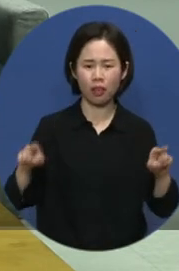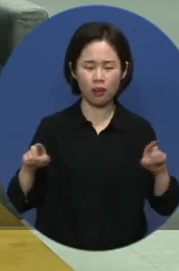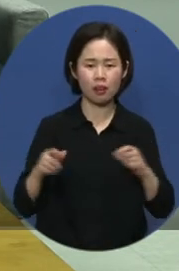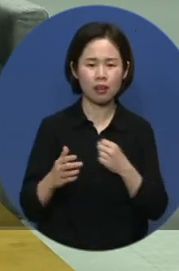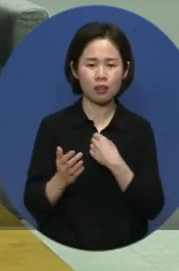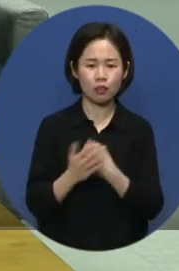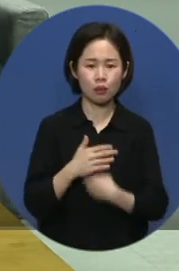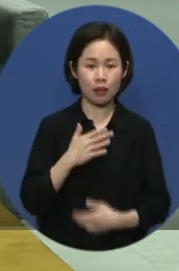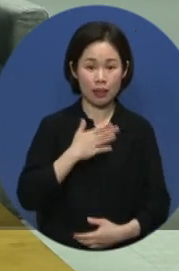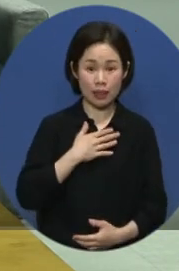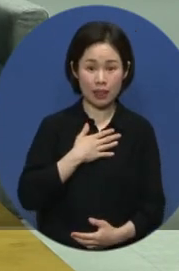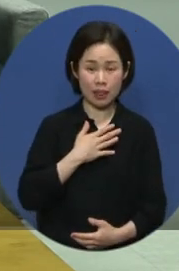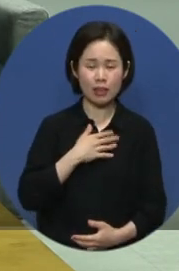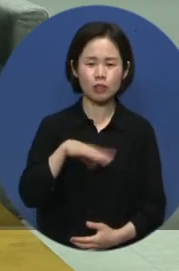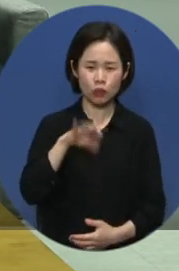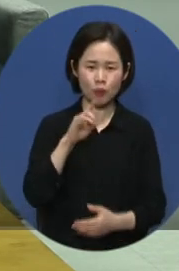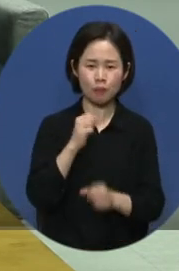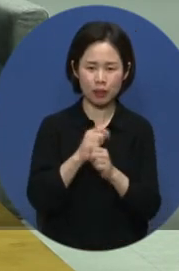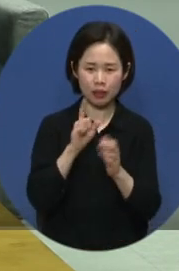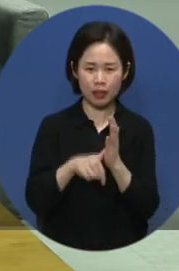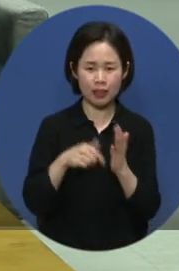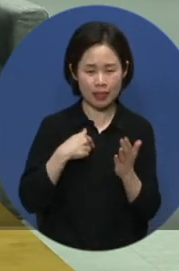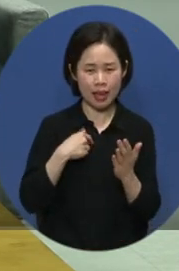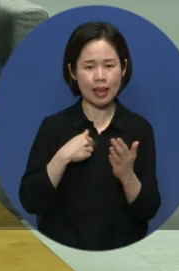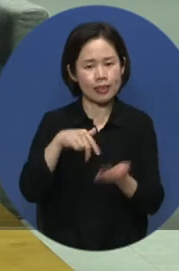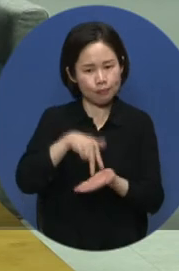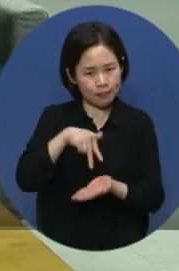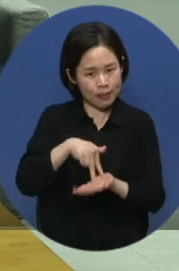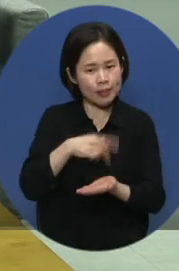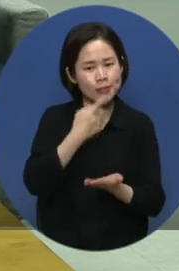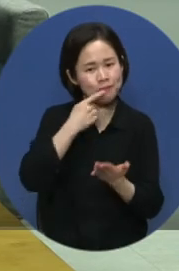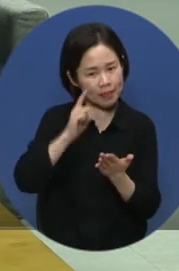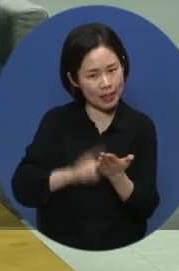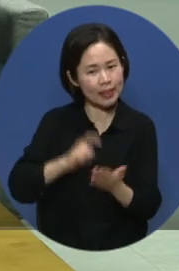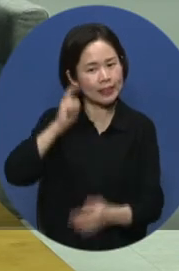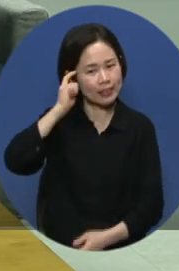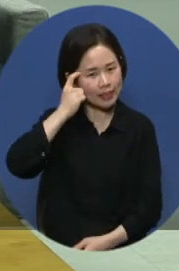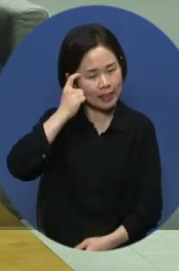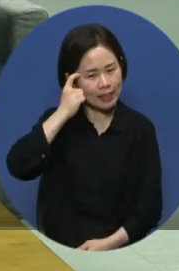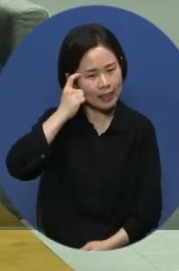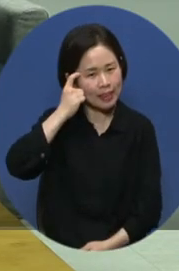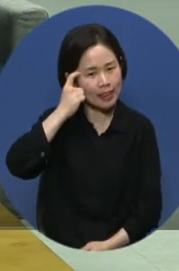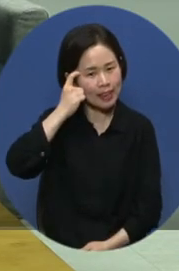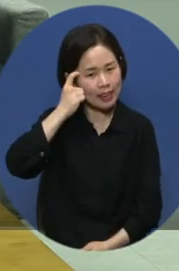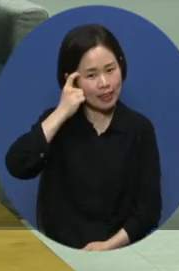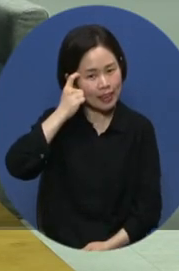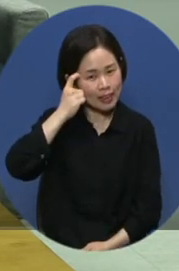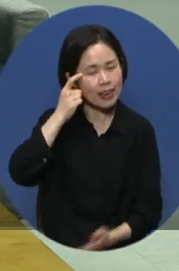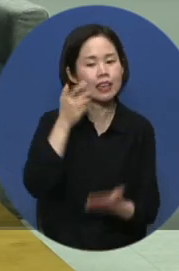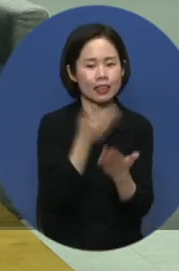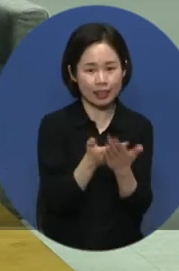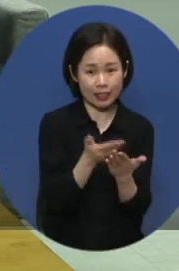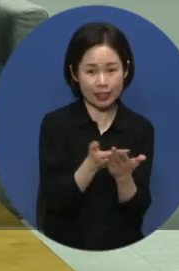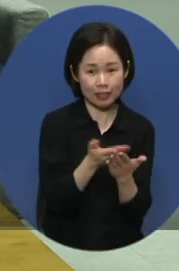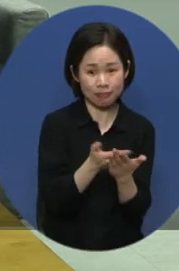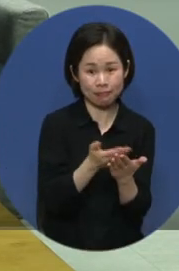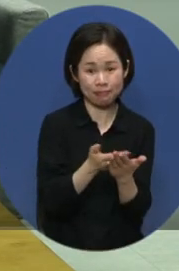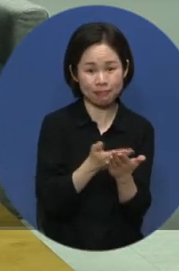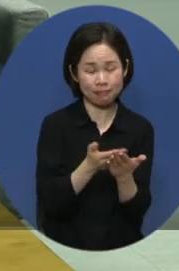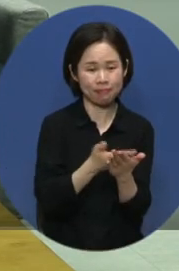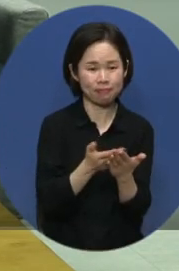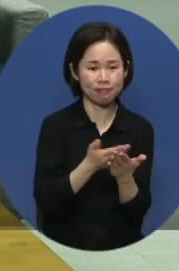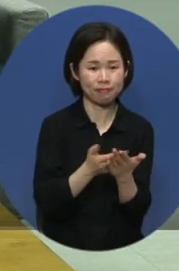제 기준으로 이제 최대한 쉽다고 생각하고 느끼는 그림을 그리기 때문에